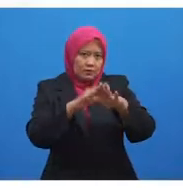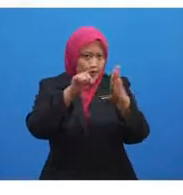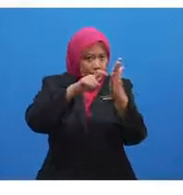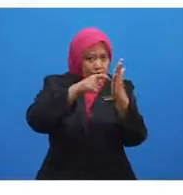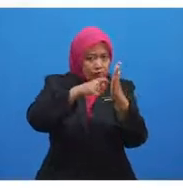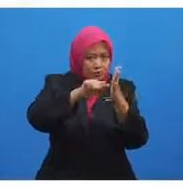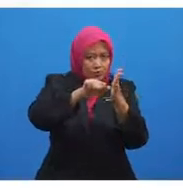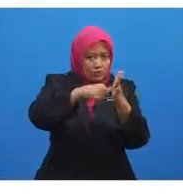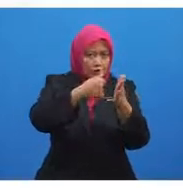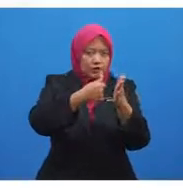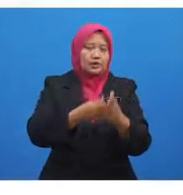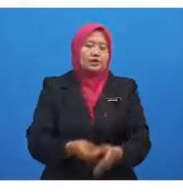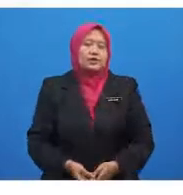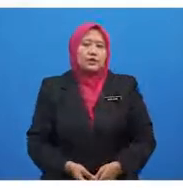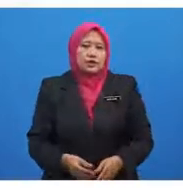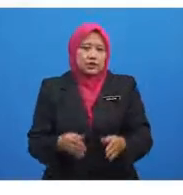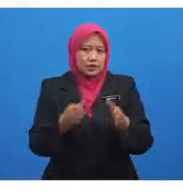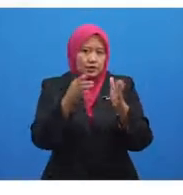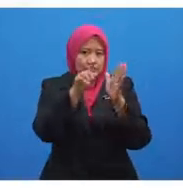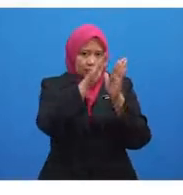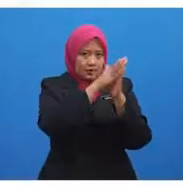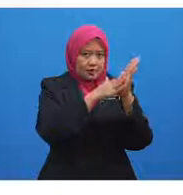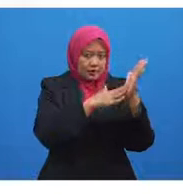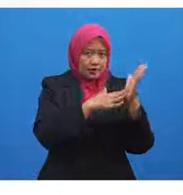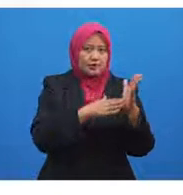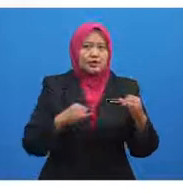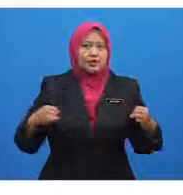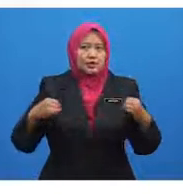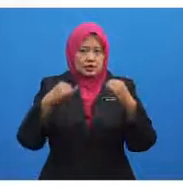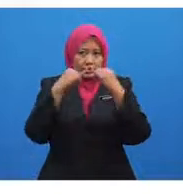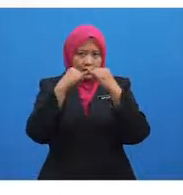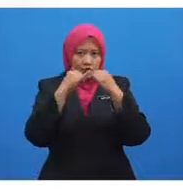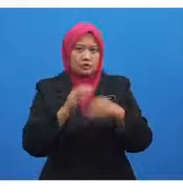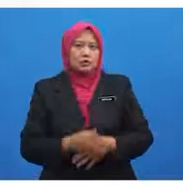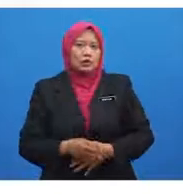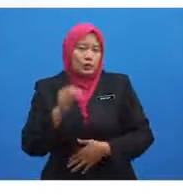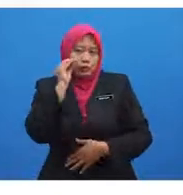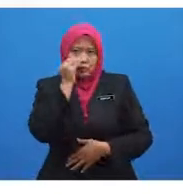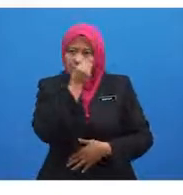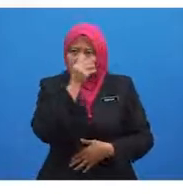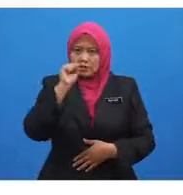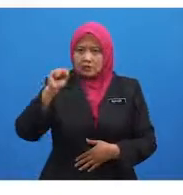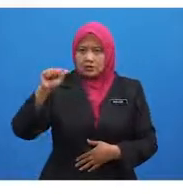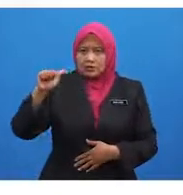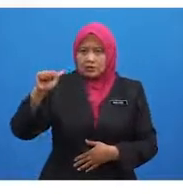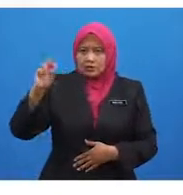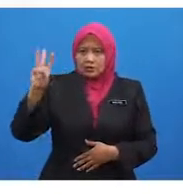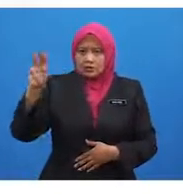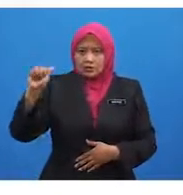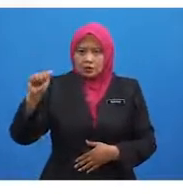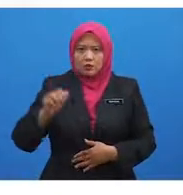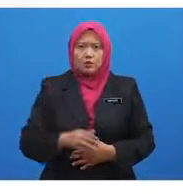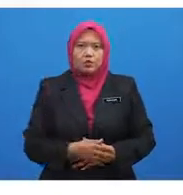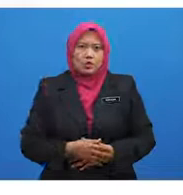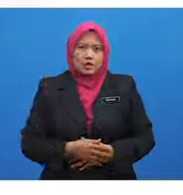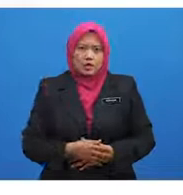dinding istana seperti berbunga sawa terlentuk, bertakuk bersedelinggam dan berjenang